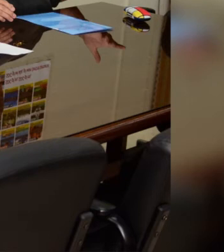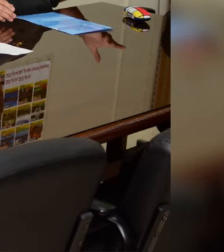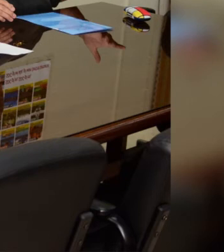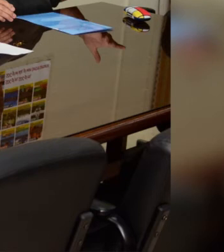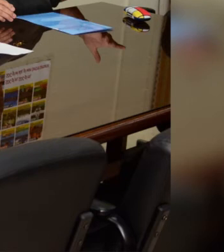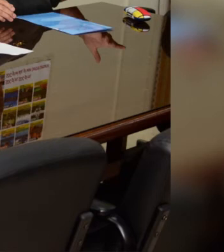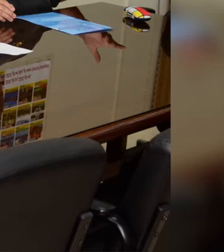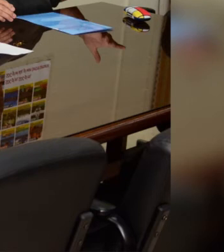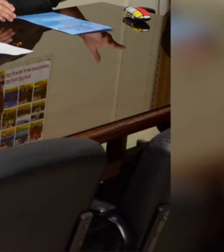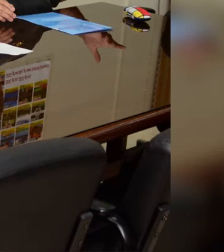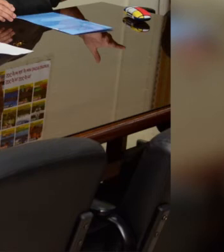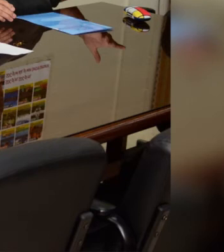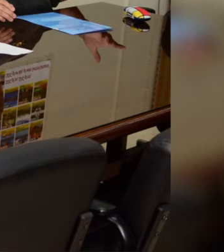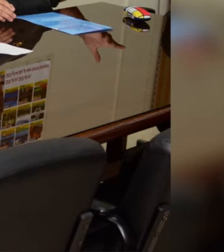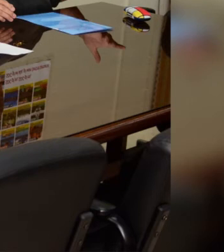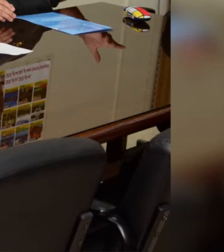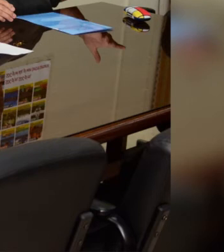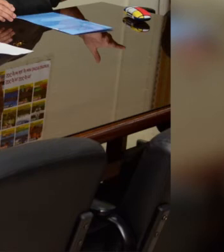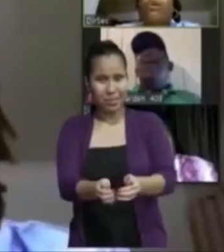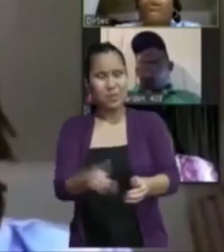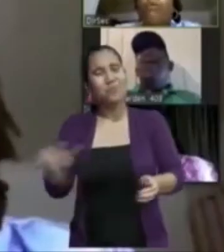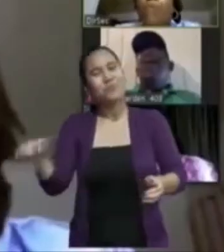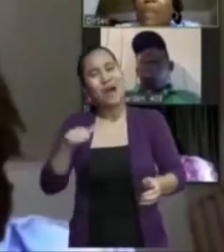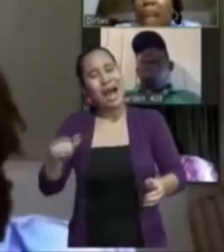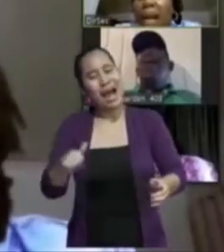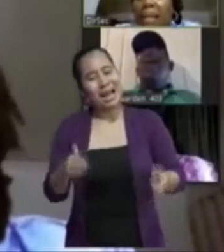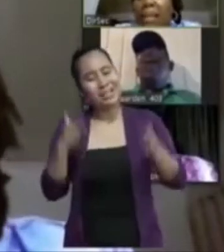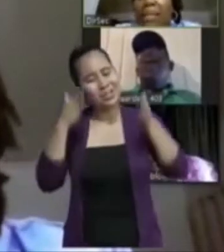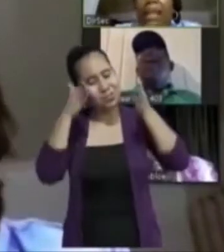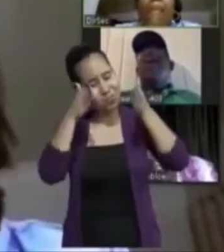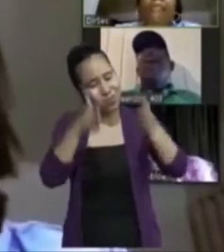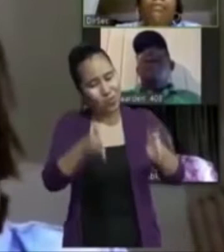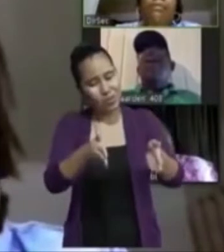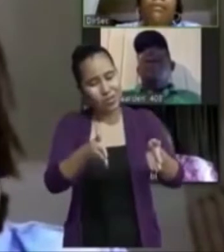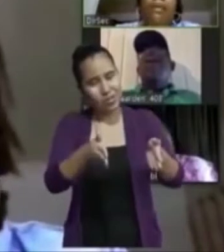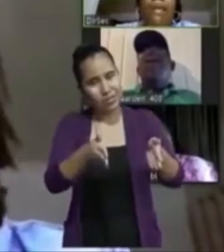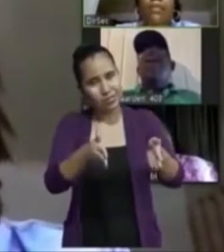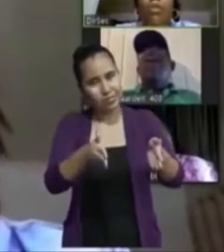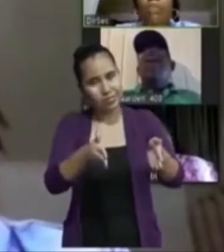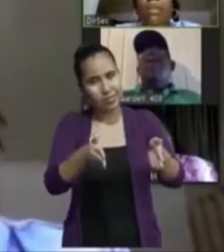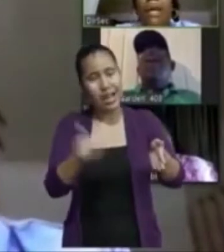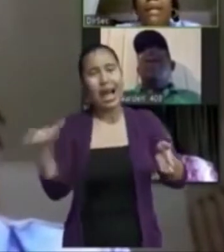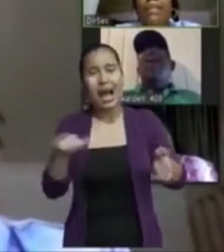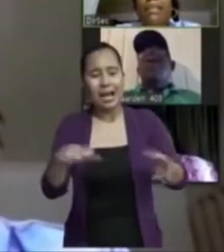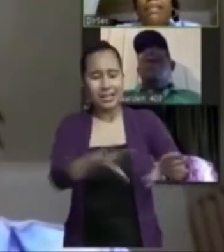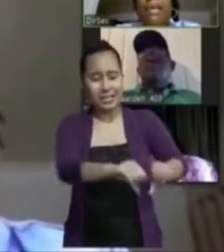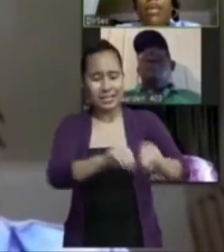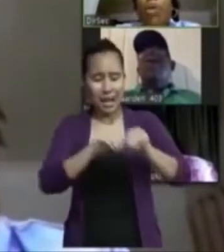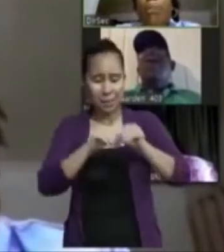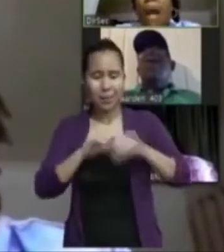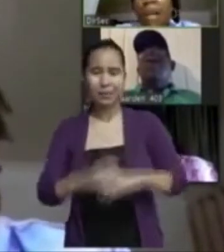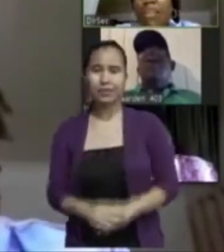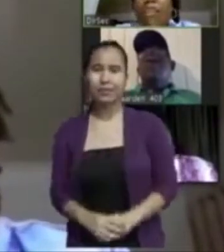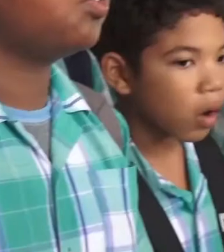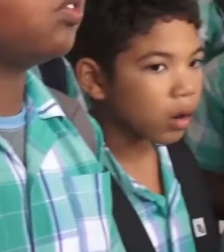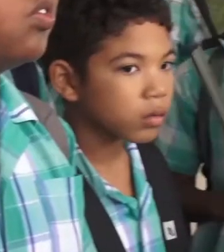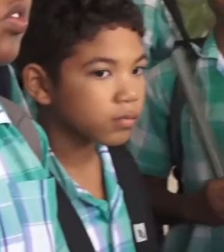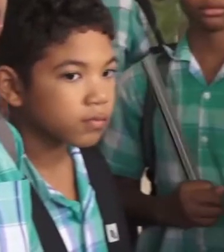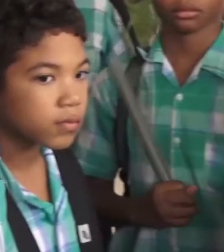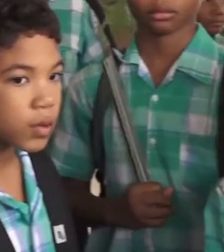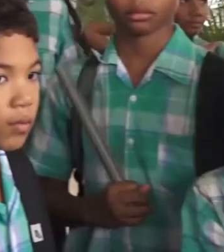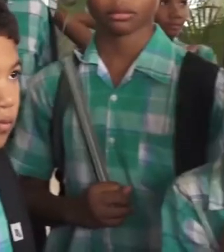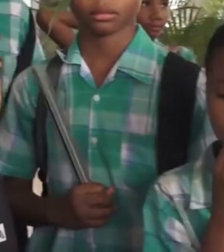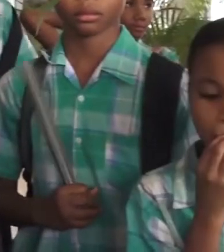hoe het nu verder moet met het onderwijs. Voor die lagere leerjaren, en dan gaat het om de lagere leerjaren op alle